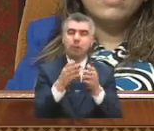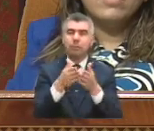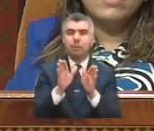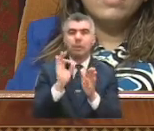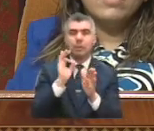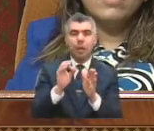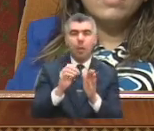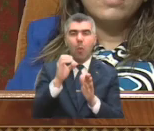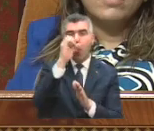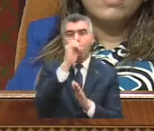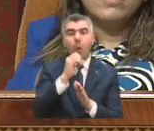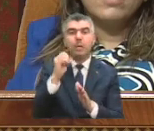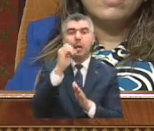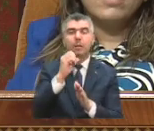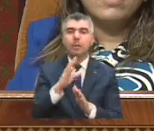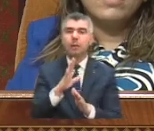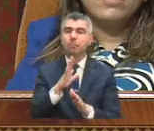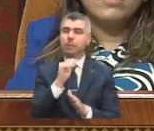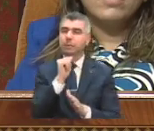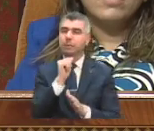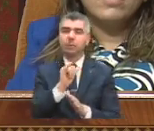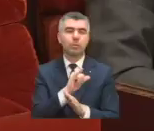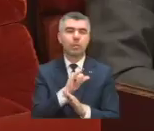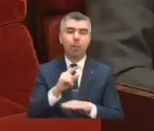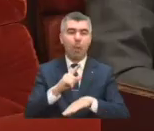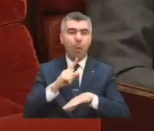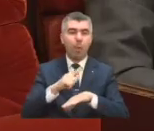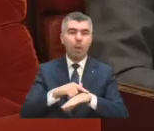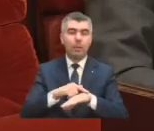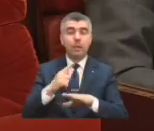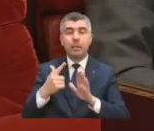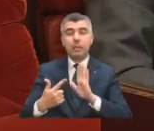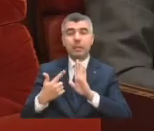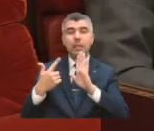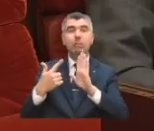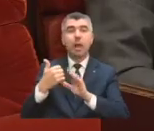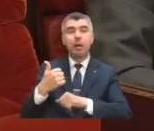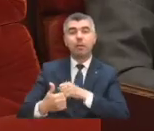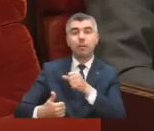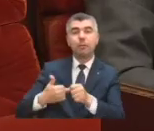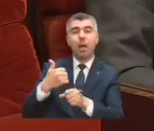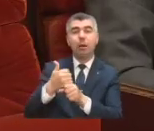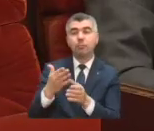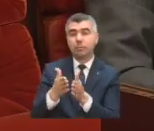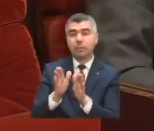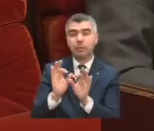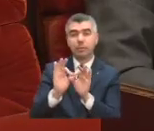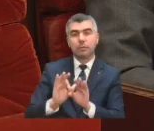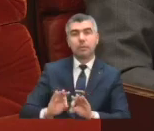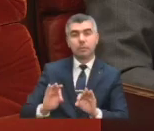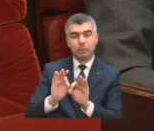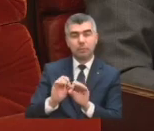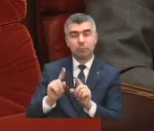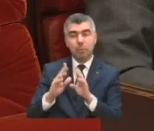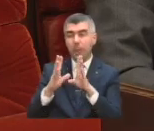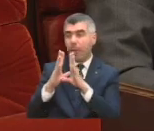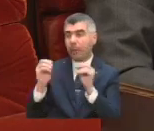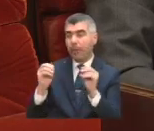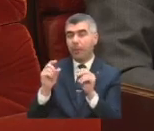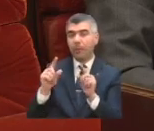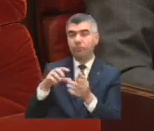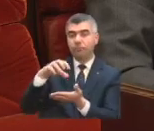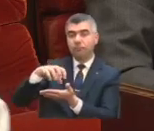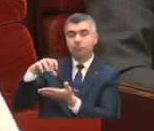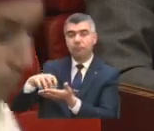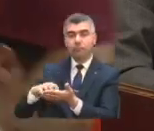ساكنة ورزازات لحد الساعة ولسبع سنوات باقي ما تفتحش. كنعانيو من غياب العدالة المجالية، كيف يعقل